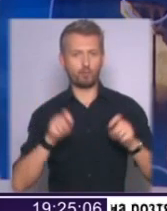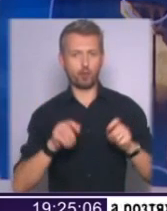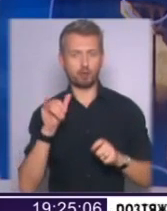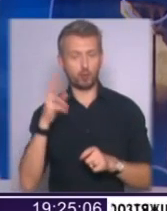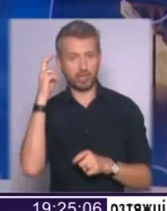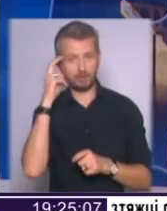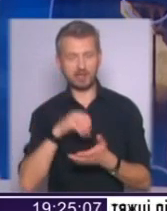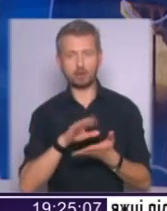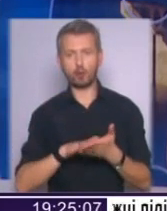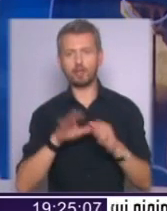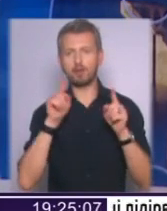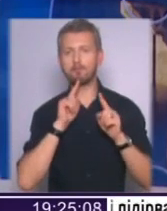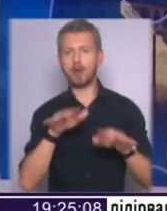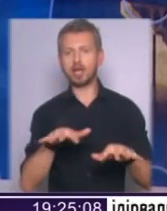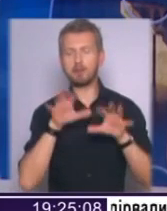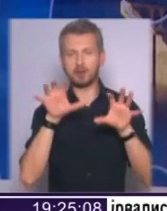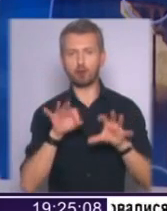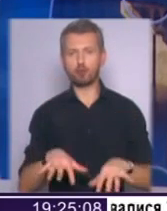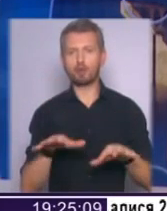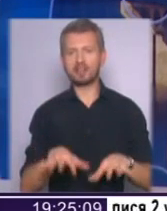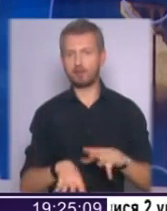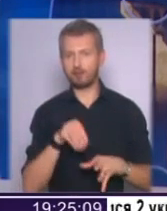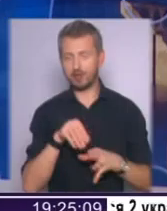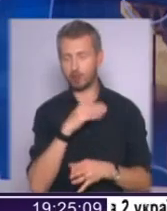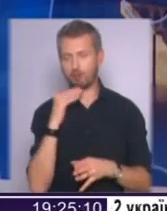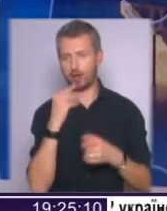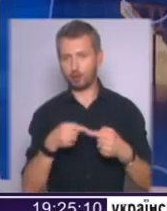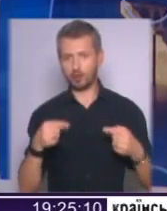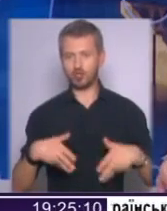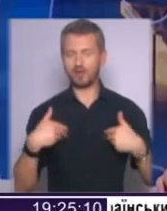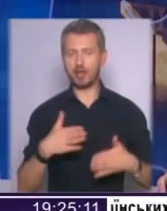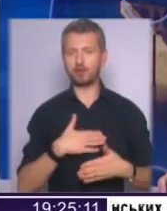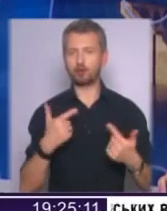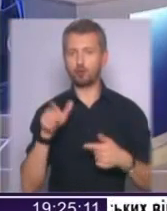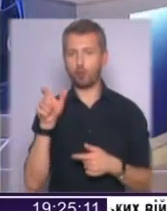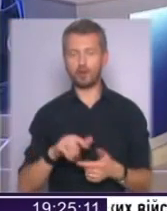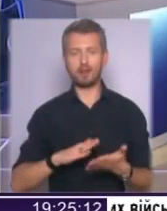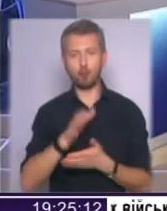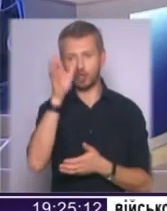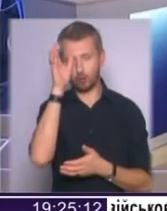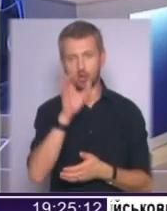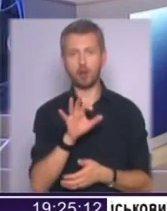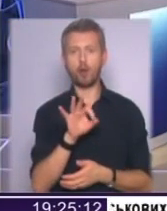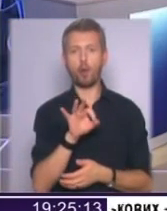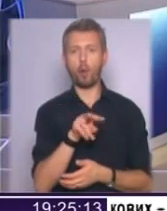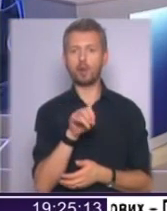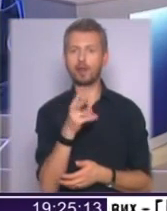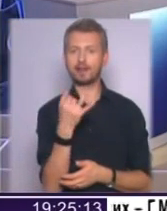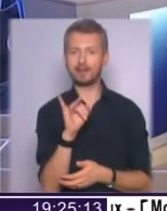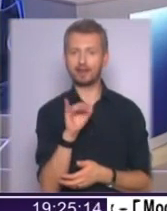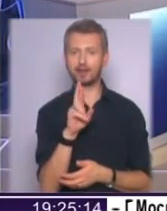зареєстрований у парламенті закон про місцеві вибори та багато інших. Отже, вітайте гостя студії. Це політолог Олексій Якубін.